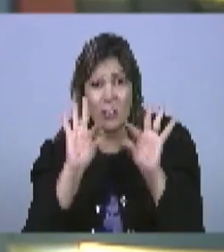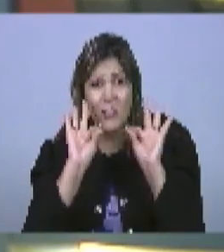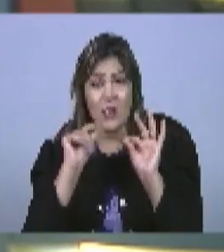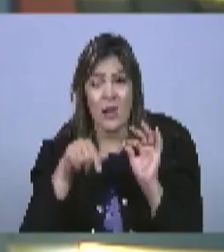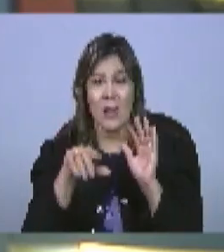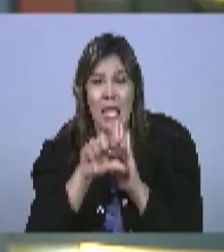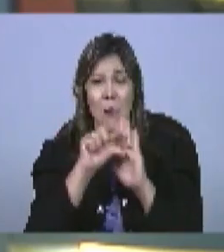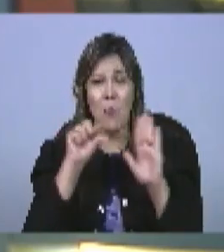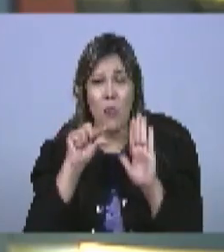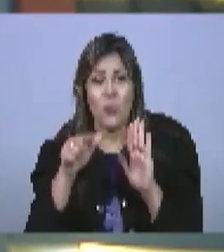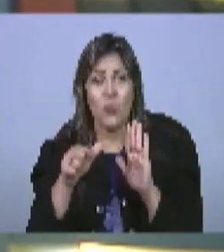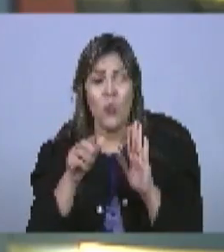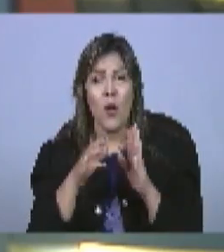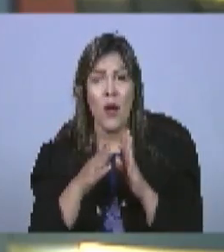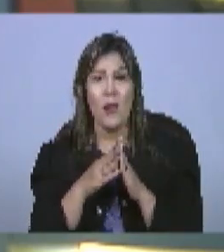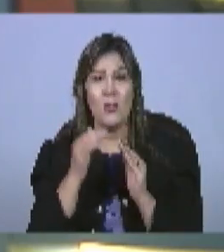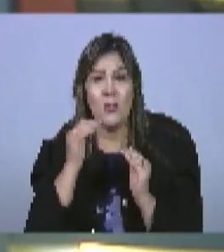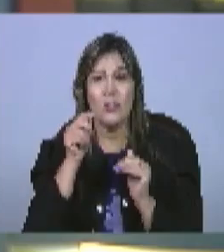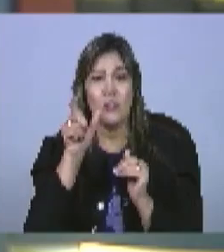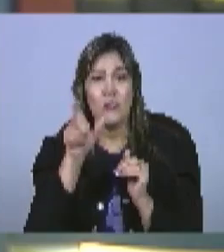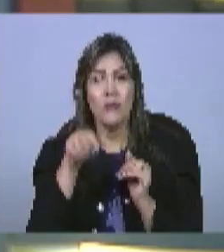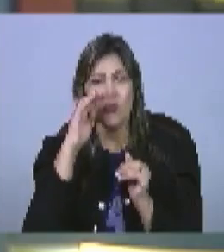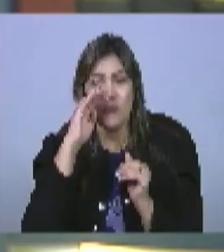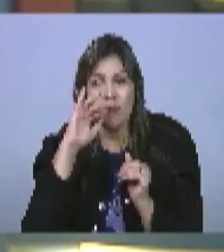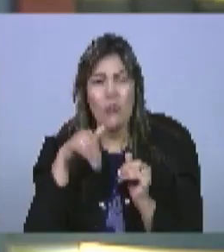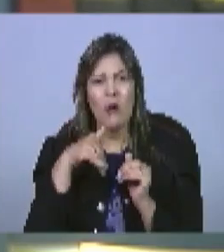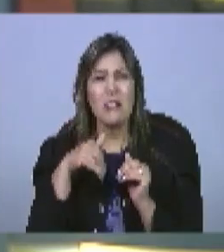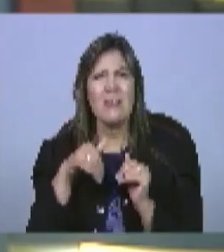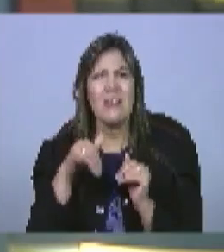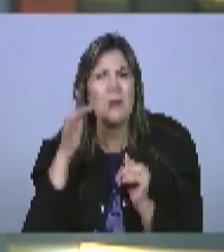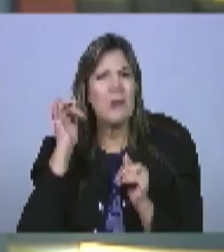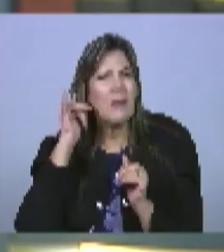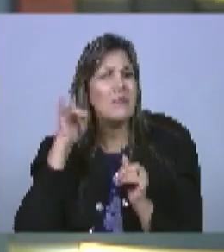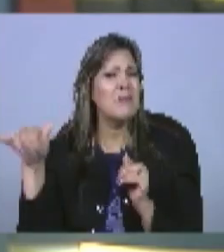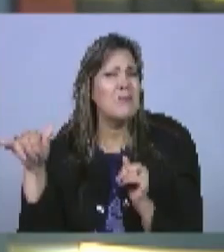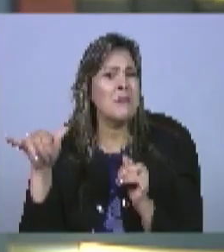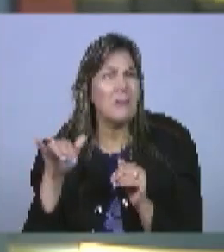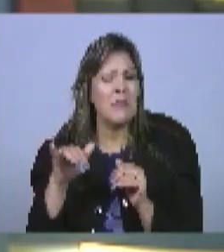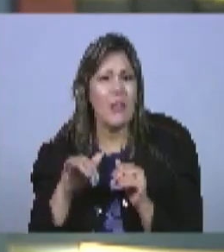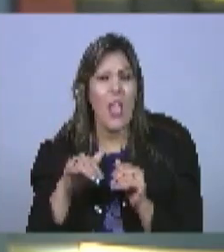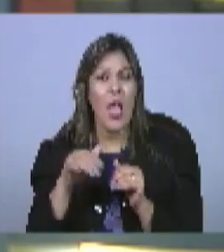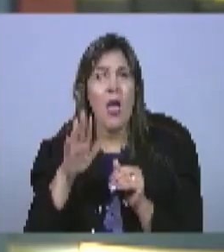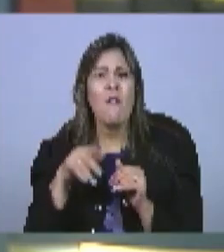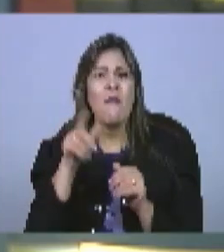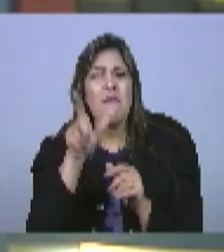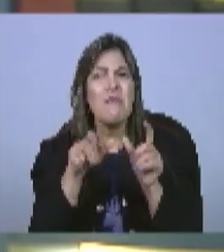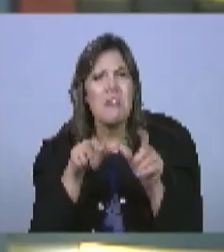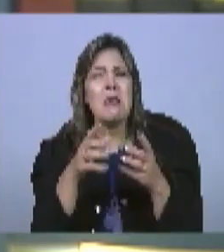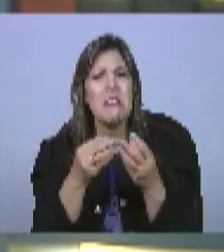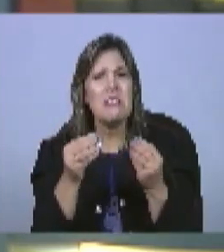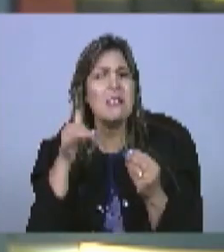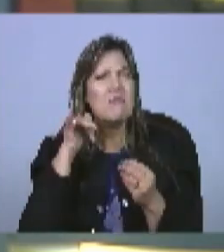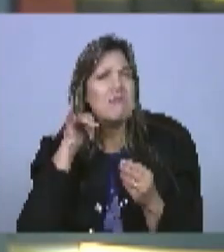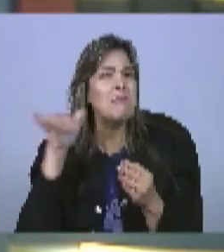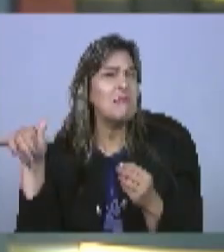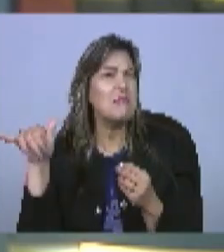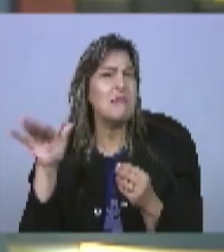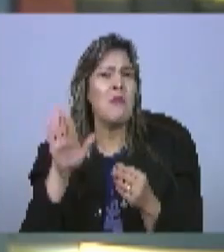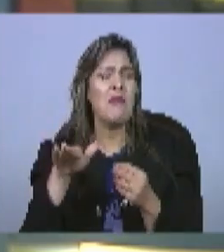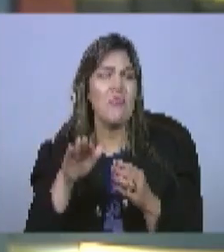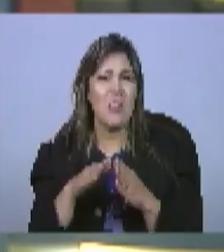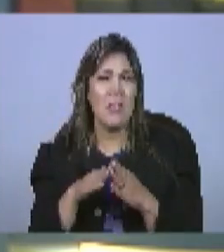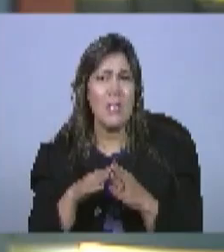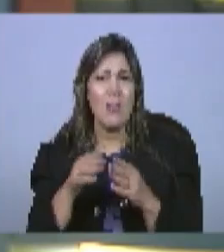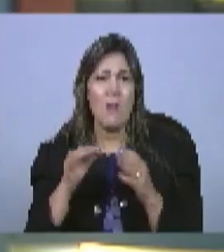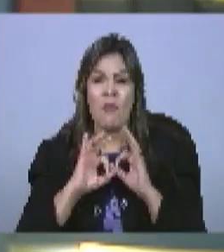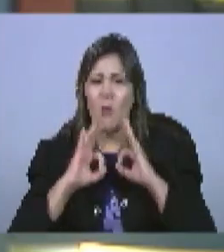في موضوع الشخصيه المستهتره احنا بنشوف ناس كتير مستهترين في حياتنا يعني اما في ال في